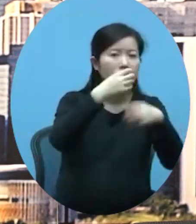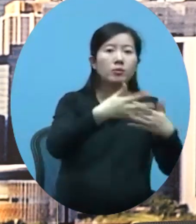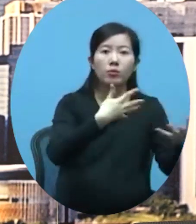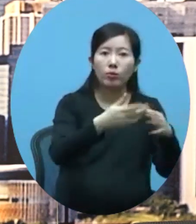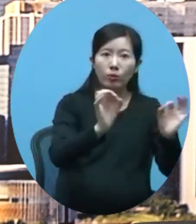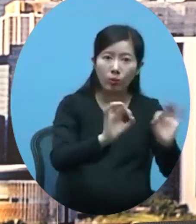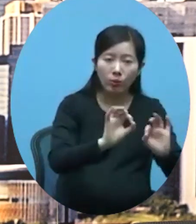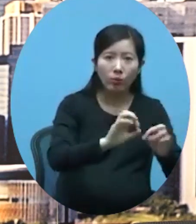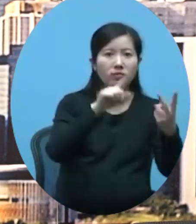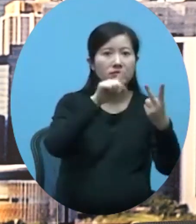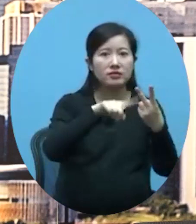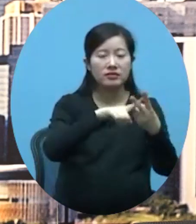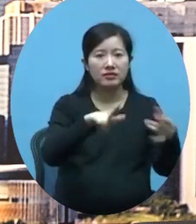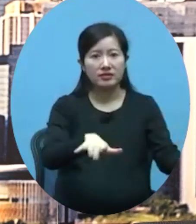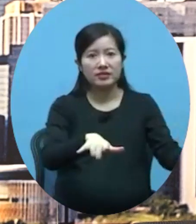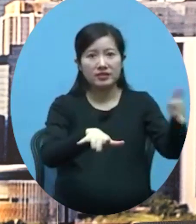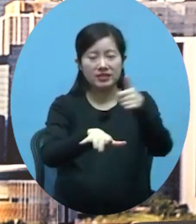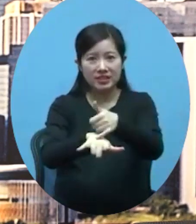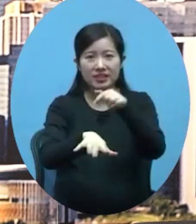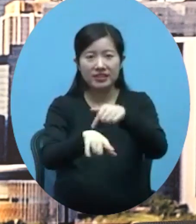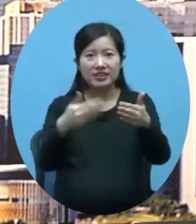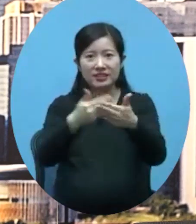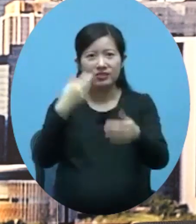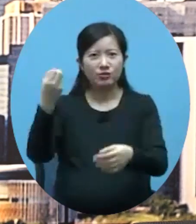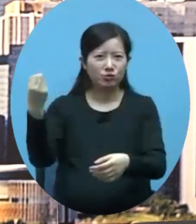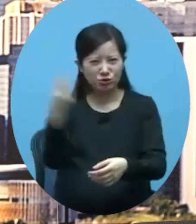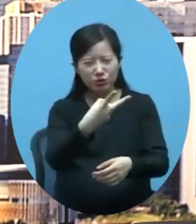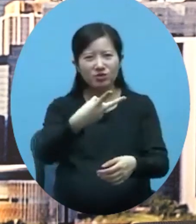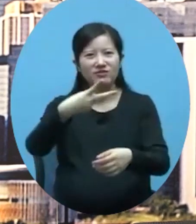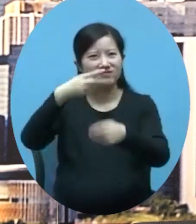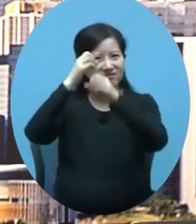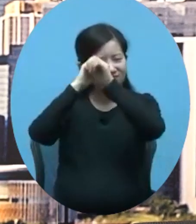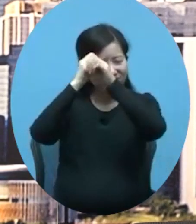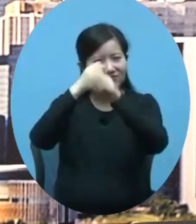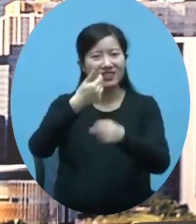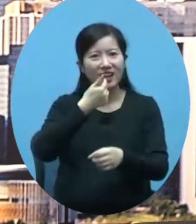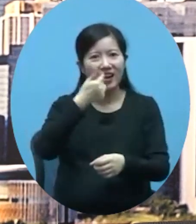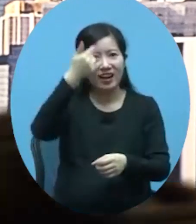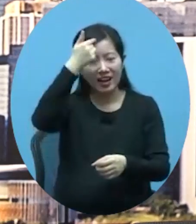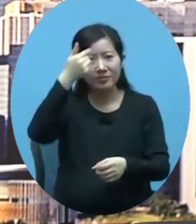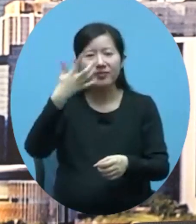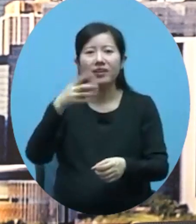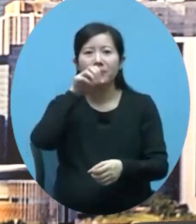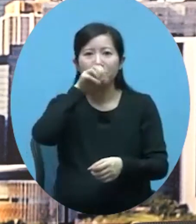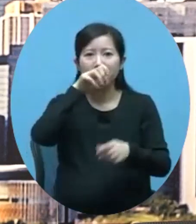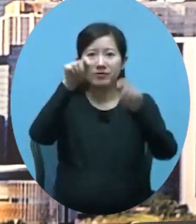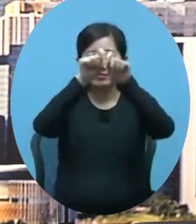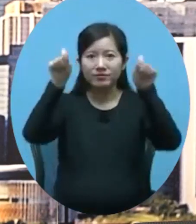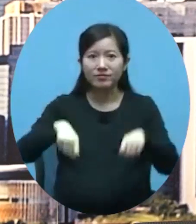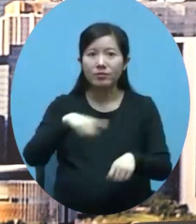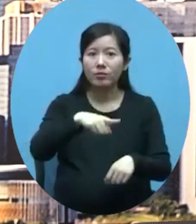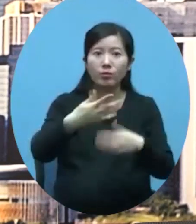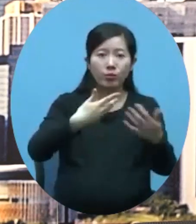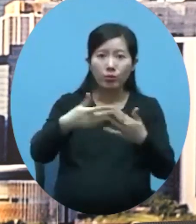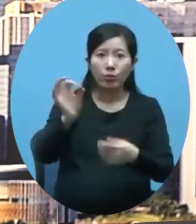第二就是臨上机之前再做多一次身体的检查包括体温和其他象征的问卷他都是没有东才